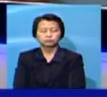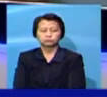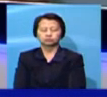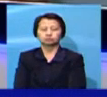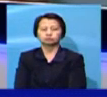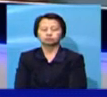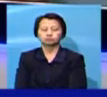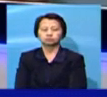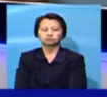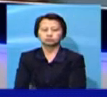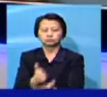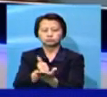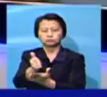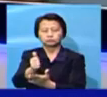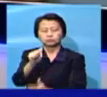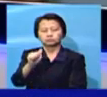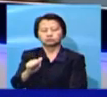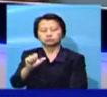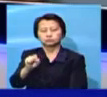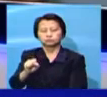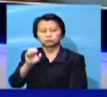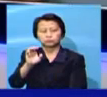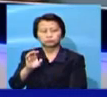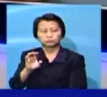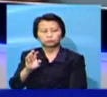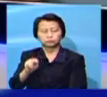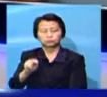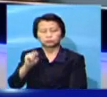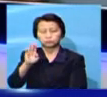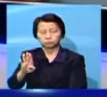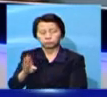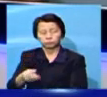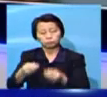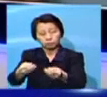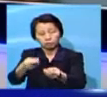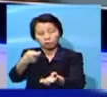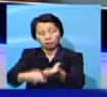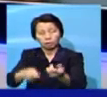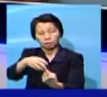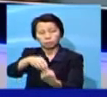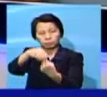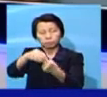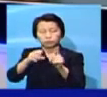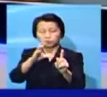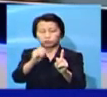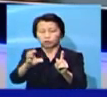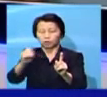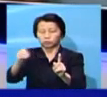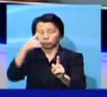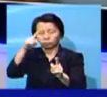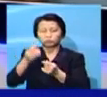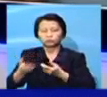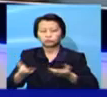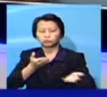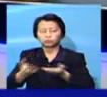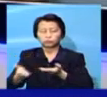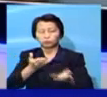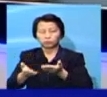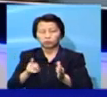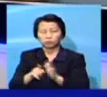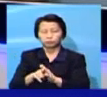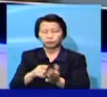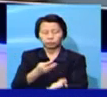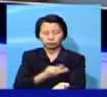Malaysia amanah saham nasional berhad asnb menawarkan harga istimewa R untuk perkhidmatan pengurusan